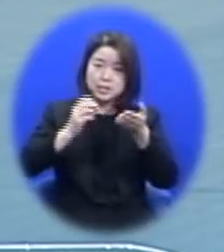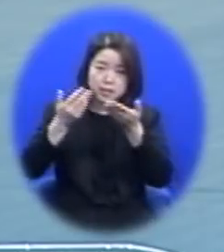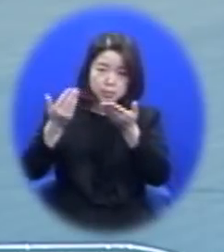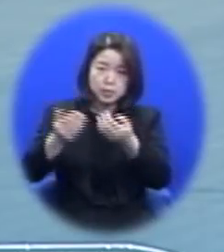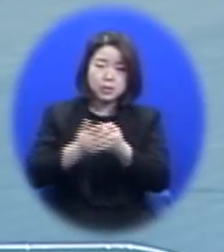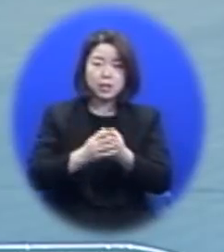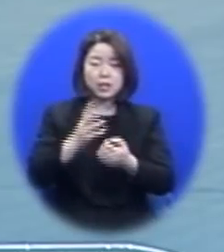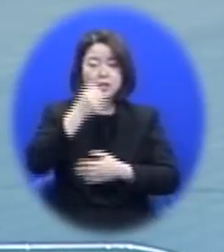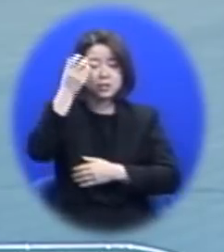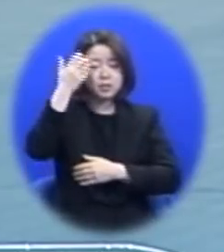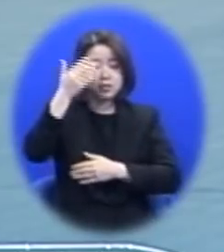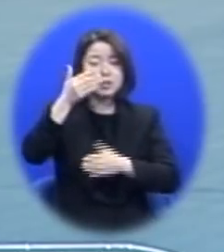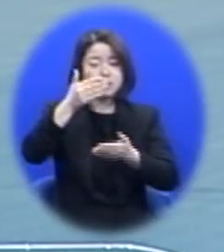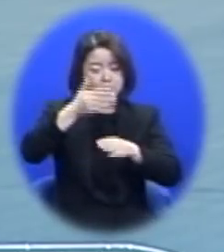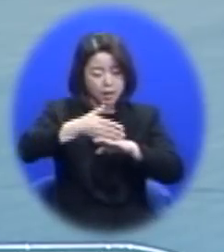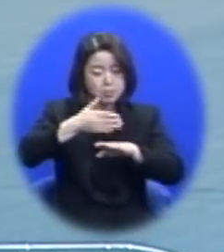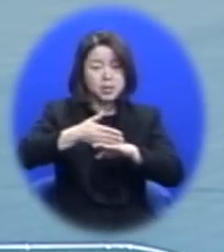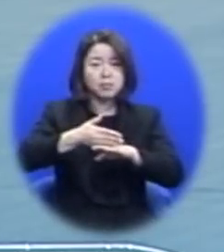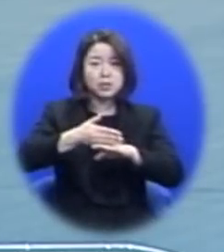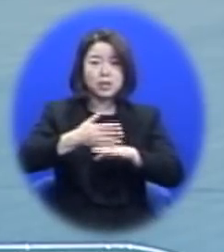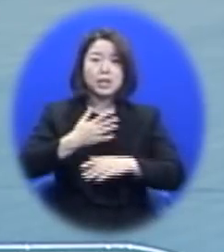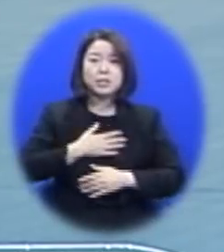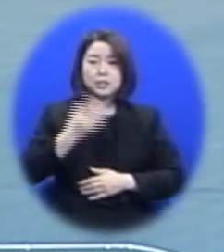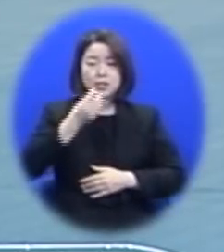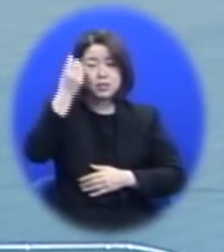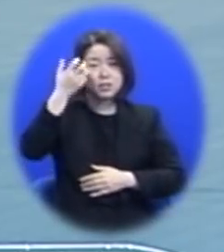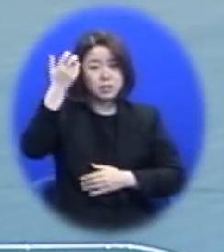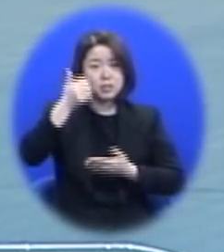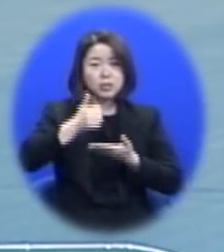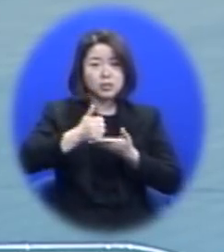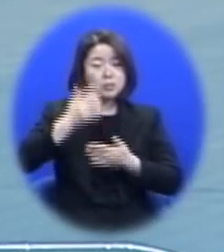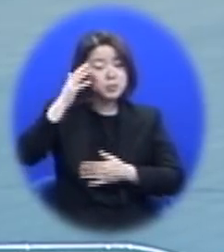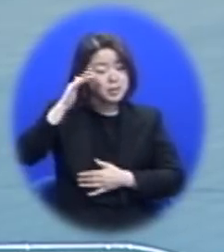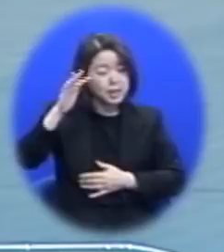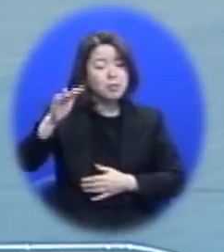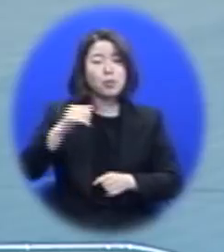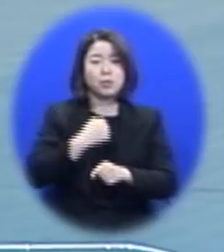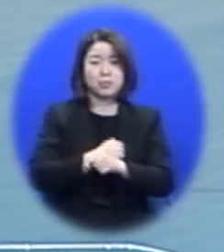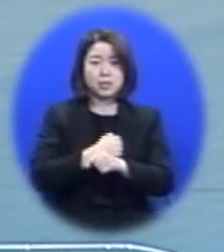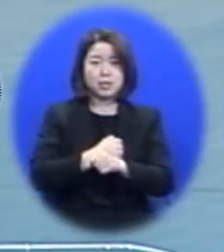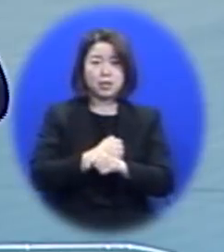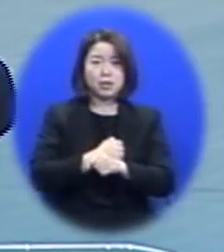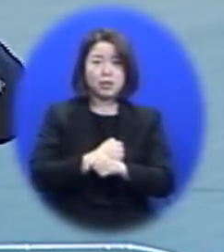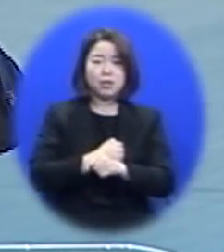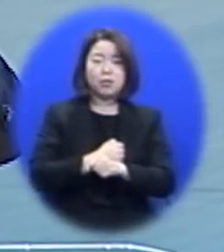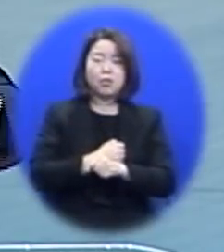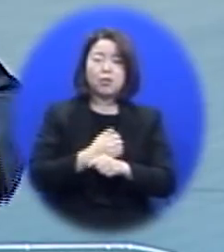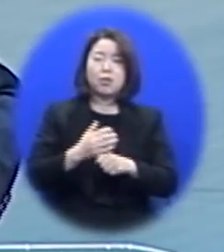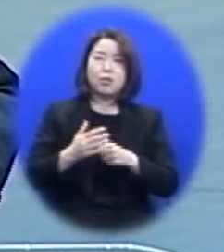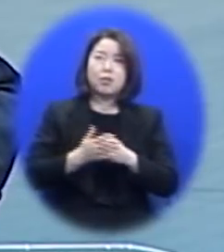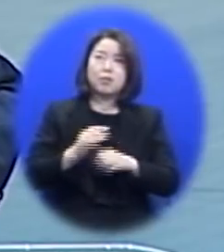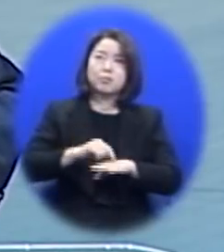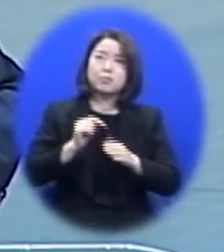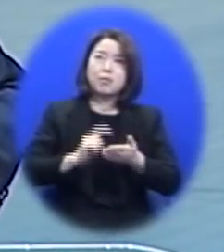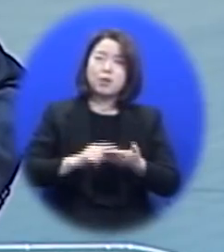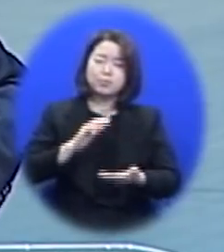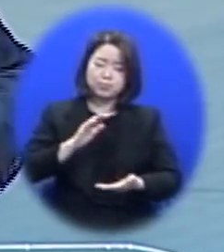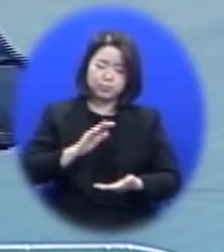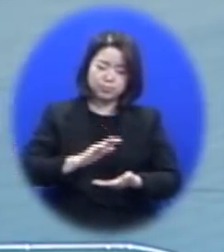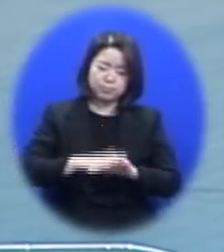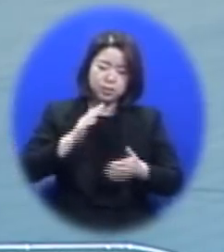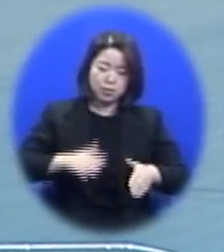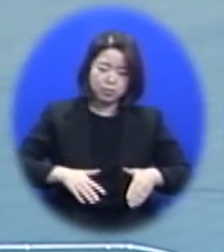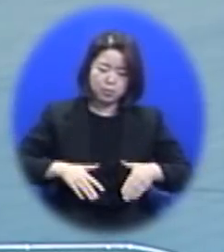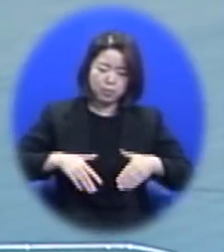성령님 너무 감사합니다. 저는 성령님을 사모합니다. 그러니까 마음이 막 뜨거워져요.